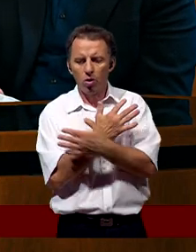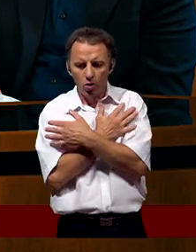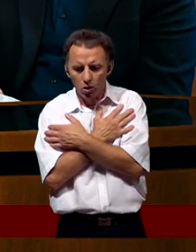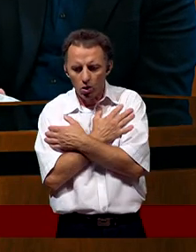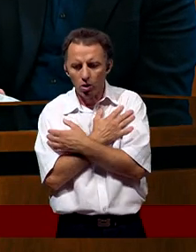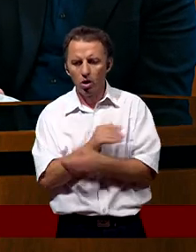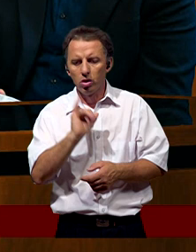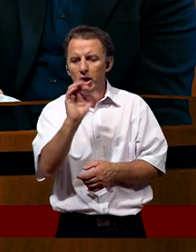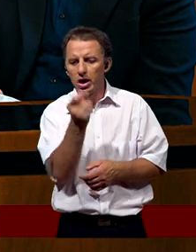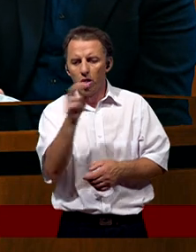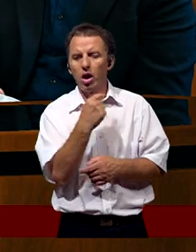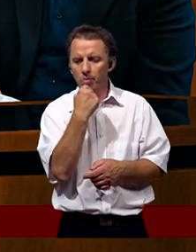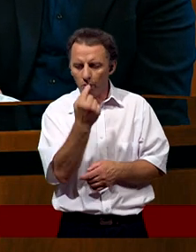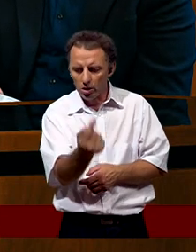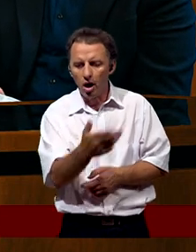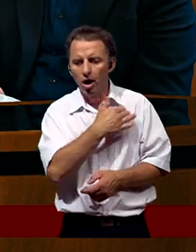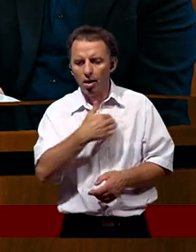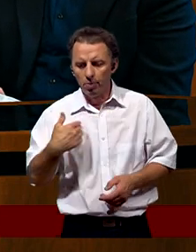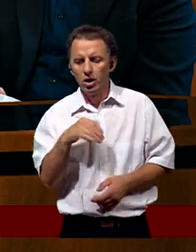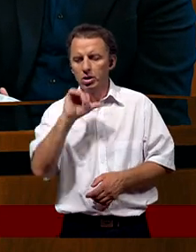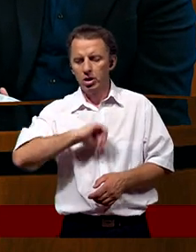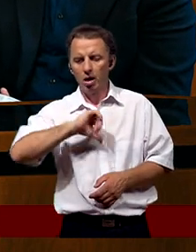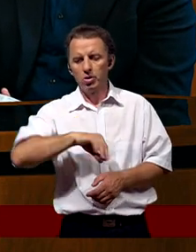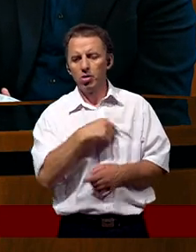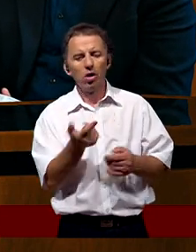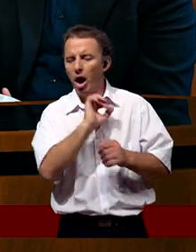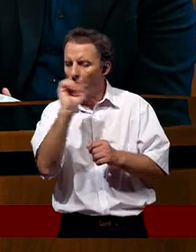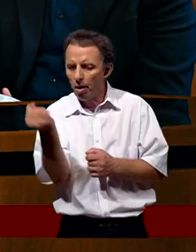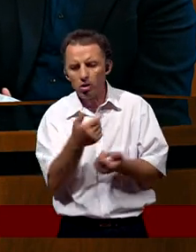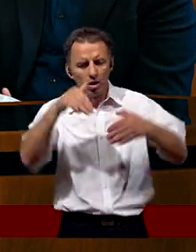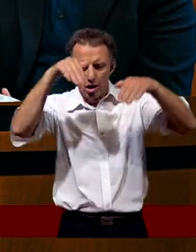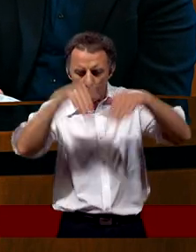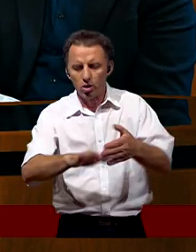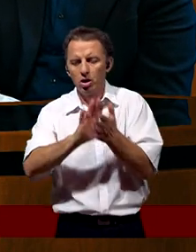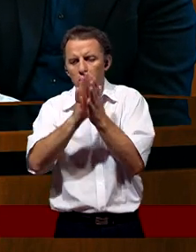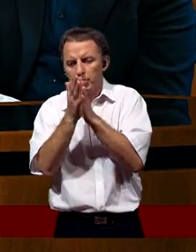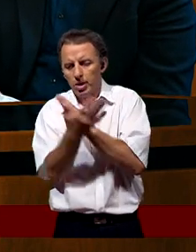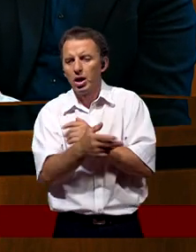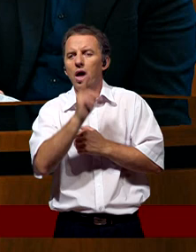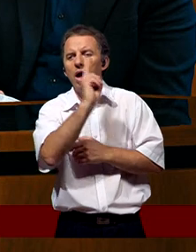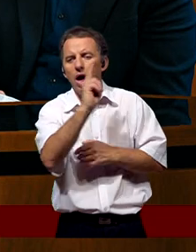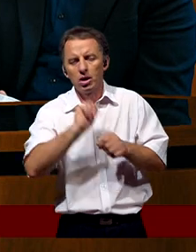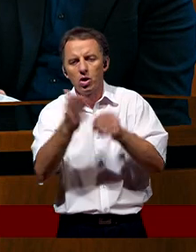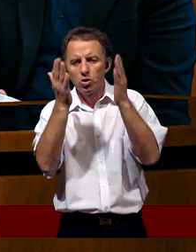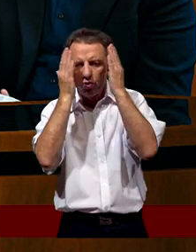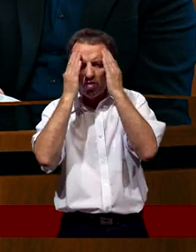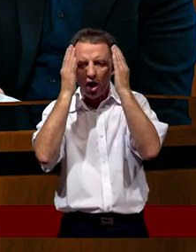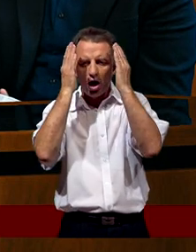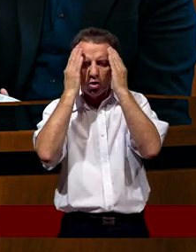ja myślę, że to jest dokładnie to, co Igor powiedział, że my sami z siebie absolutnie nie możemy się tak zmienić. Myślę, że każdy jest tego